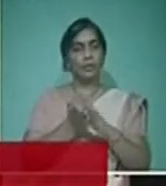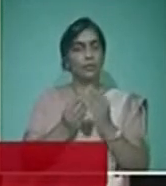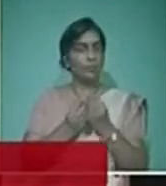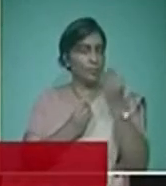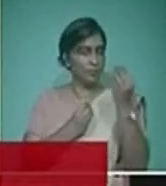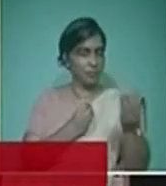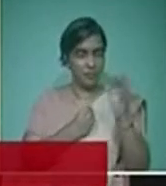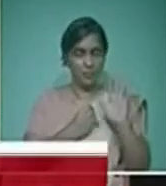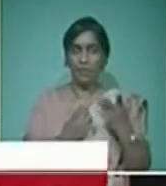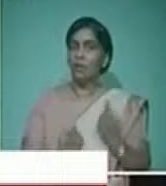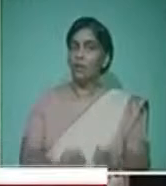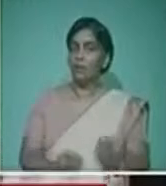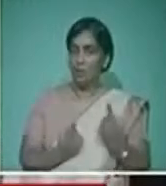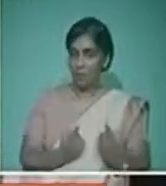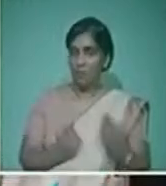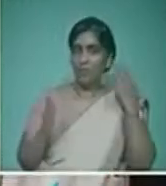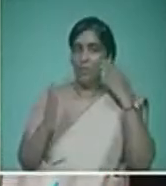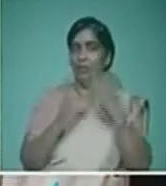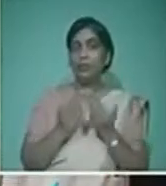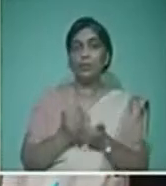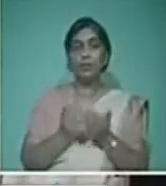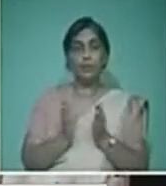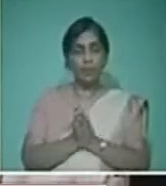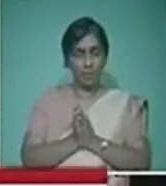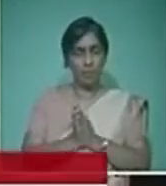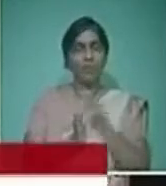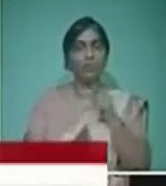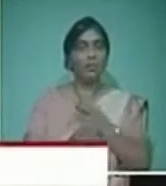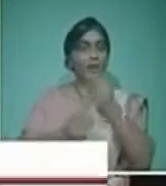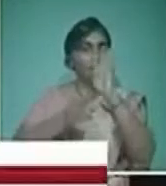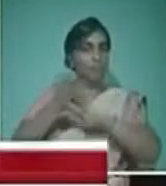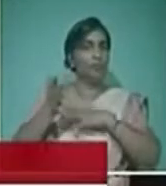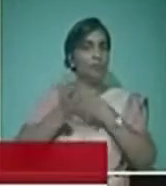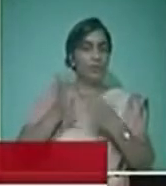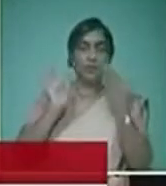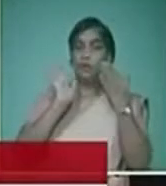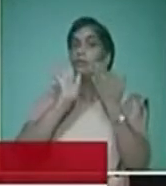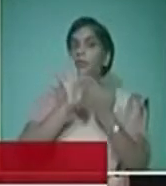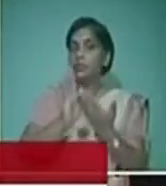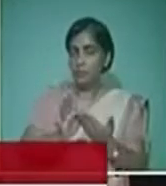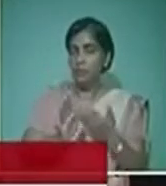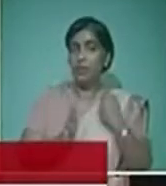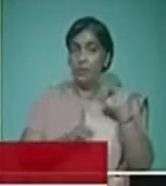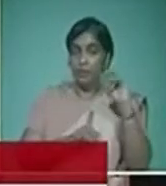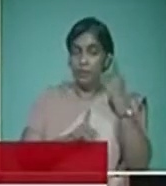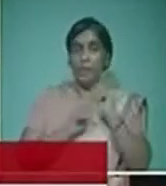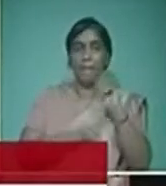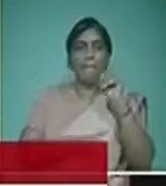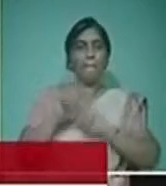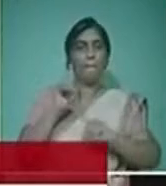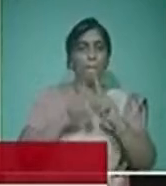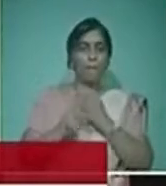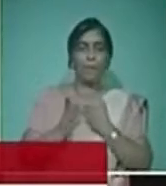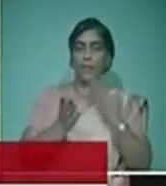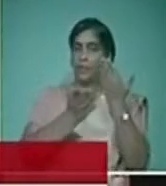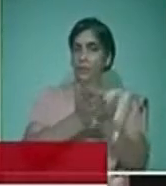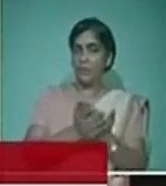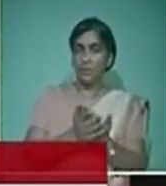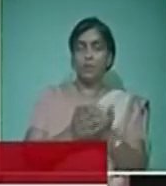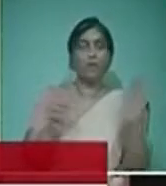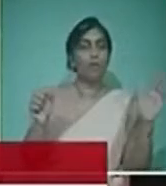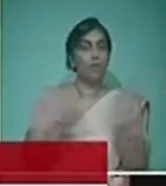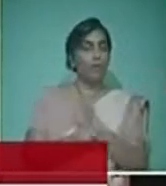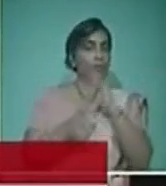සැලසීමේ අවශ්‍යතාවය මත මා විසින් මෙම අයවැය ඉදිරිපත් කිරීමට ප්‍රථම පාර්ලිමේන්තු ඉදිරිපත්කම් ළඟ